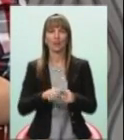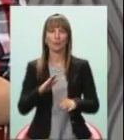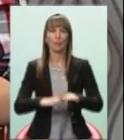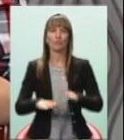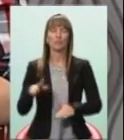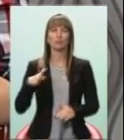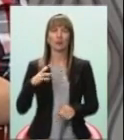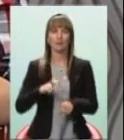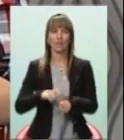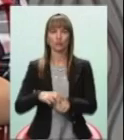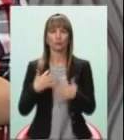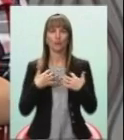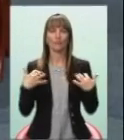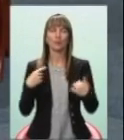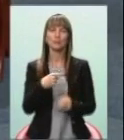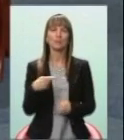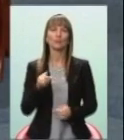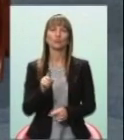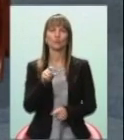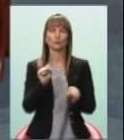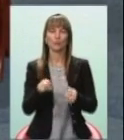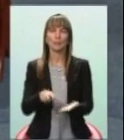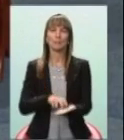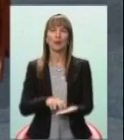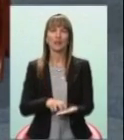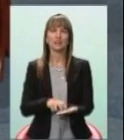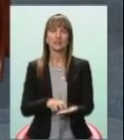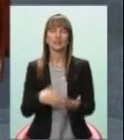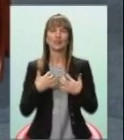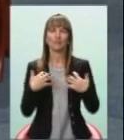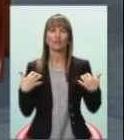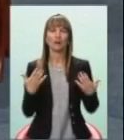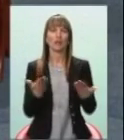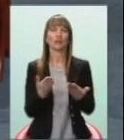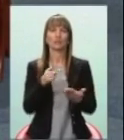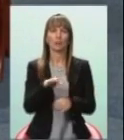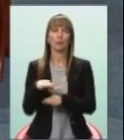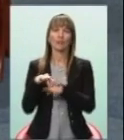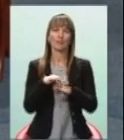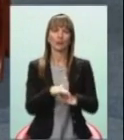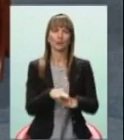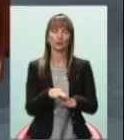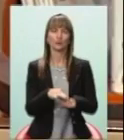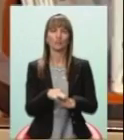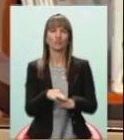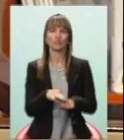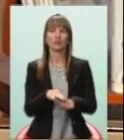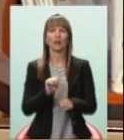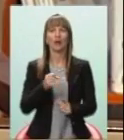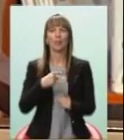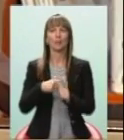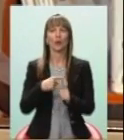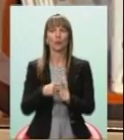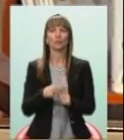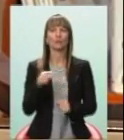бути ветеринаром? Мінус в тому, що ти можеш боятися животного, яке тобі приведуть. А плюс